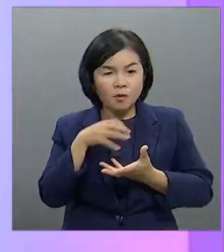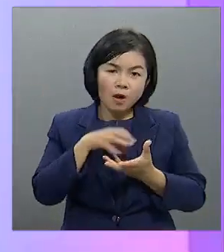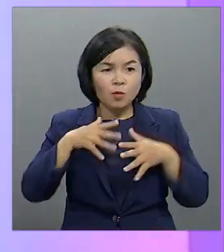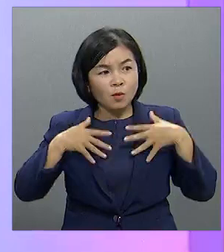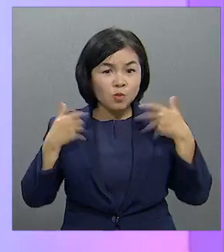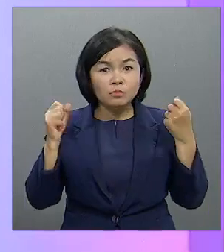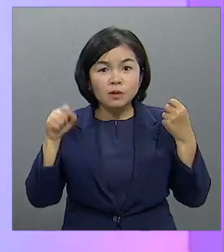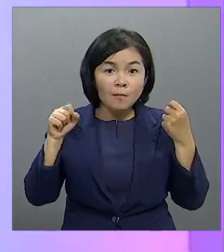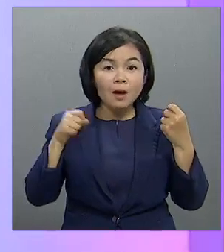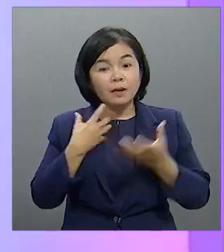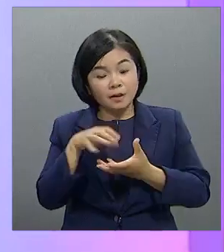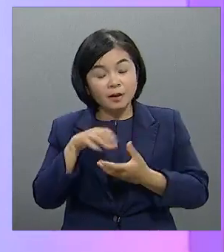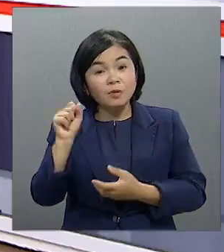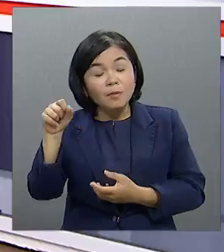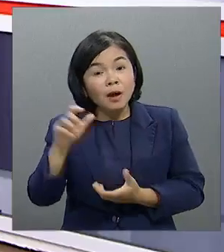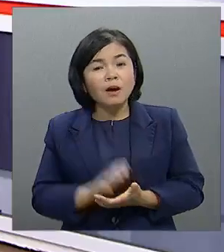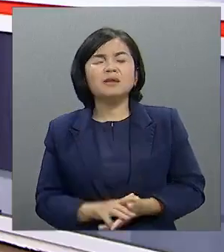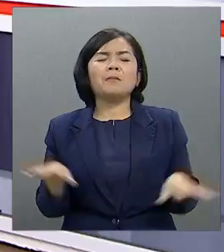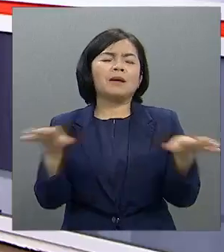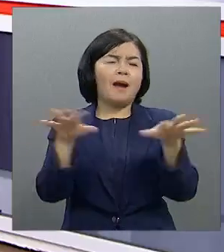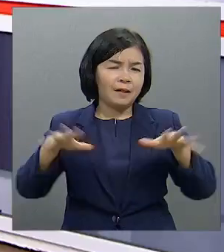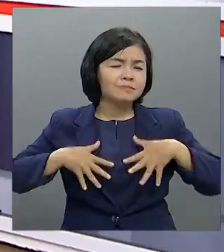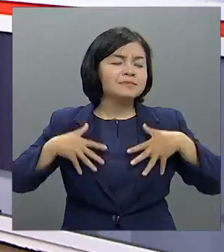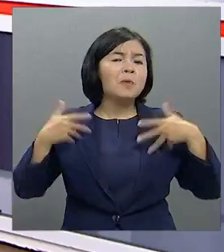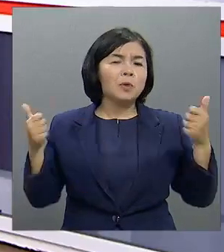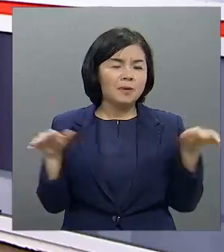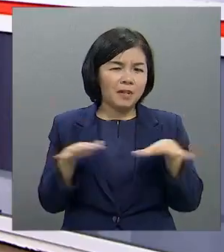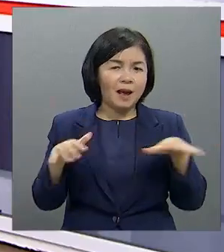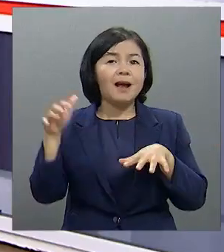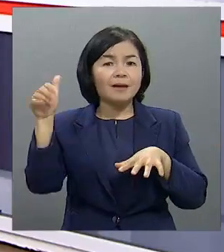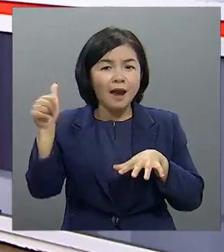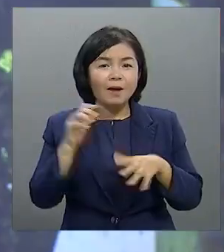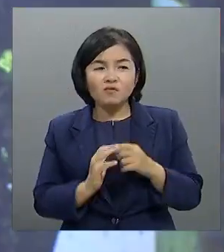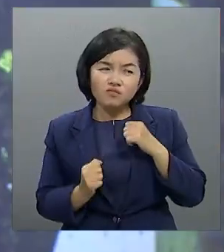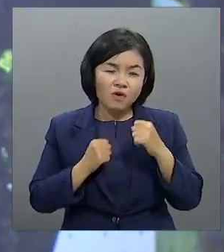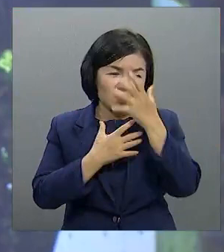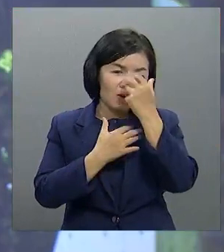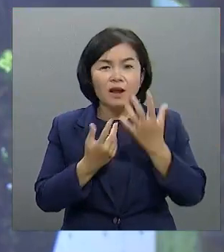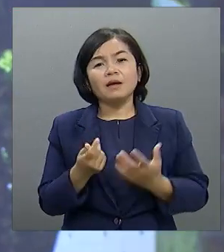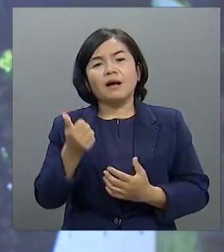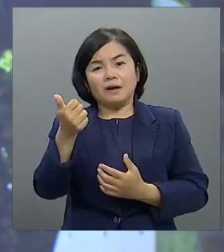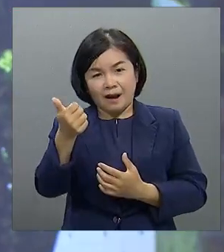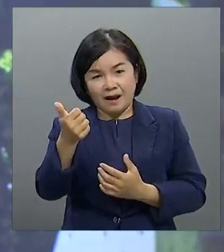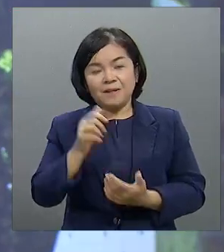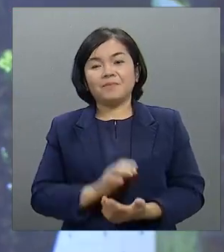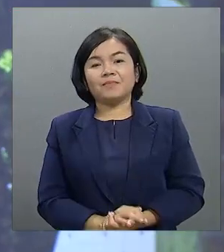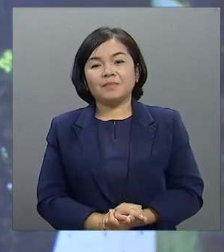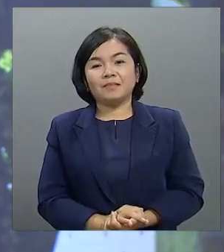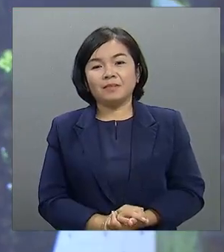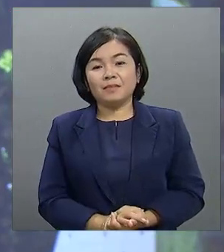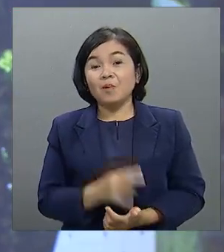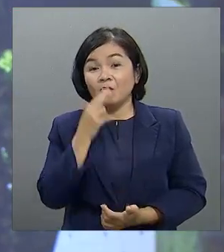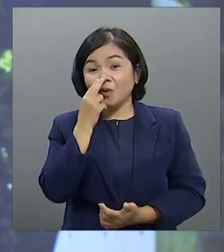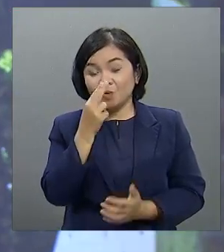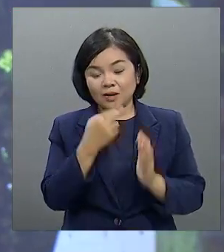ดรายการ เราสุนทรีกันอยู่แล้วจริงแล้วอ่ะเรา alert กันอยู่แล้วคุณผู้ชม ค่ะแล้วค่ะคุณผู้ชมคะยังอยู่ที่จังหวัดนครราชสีม